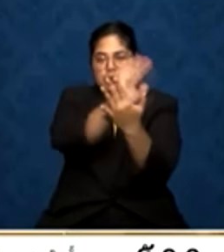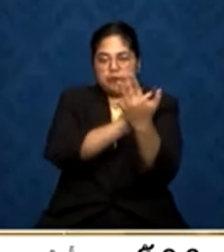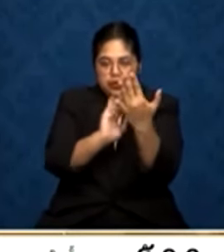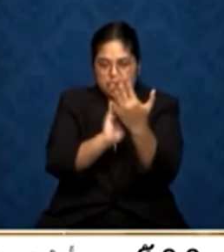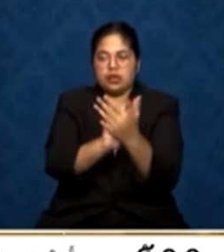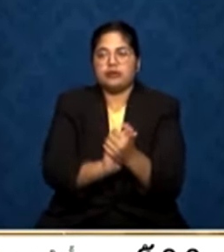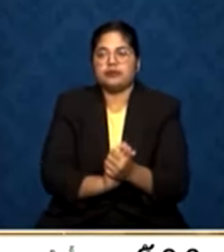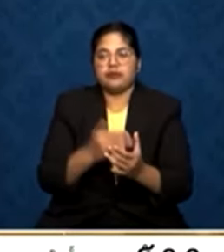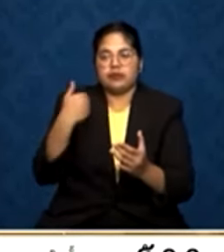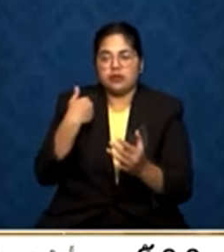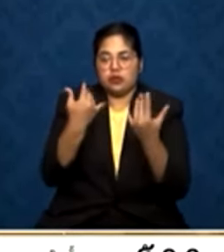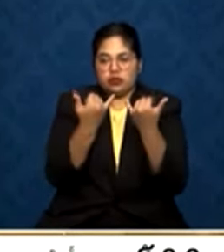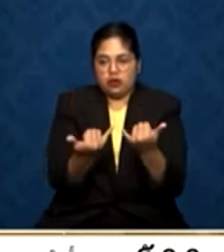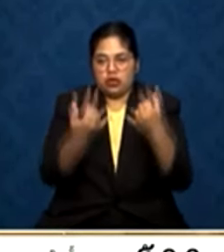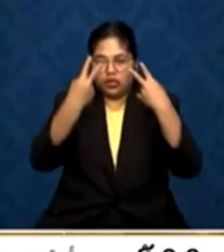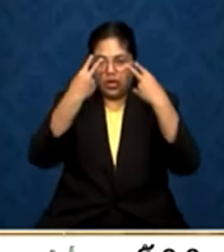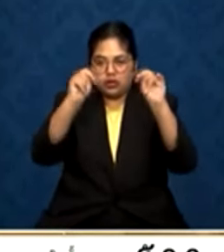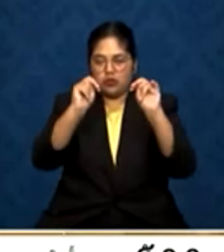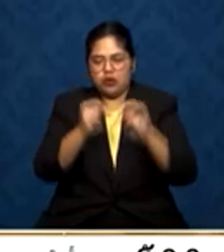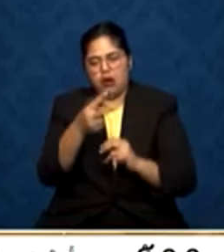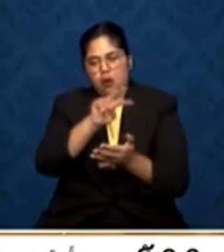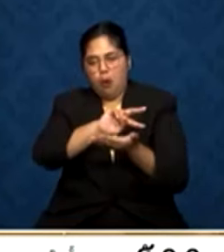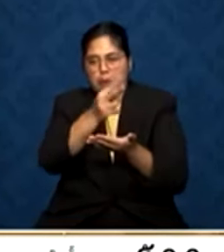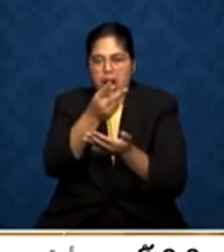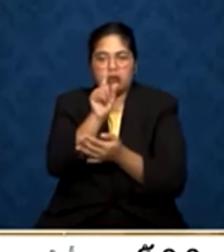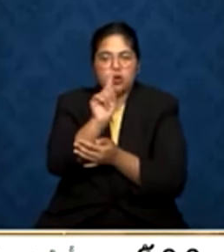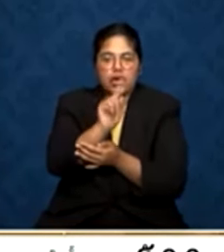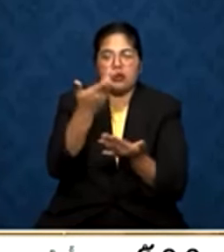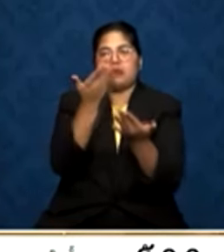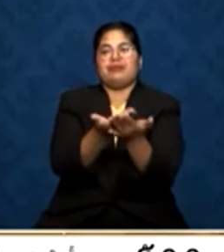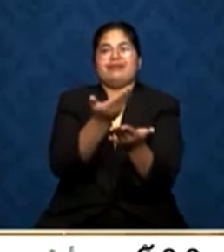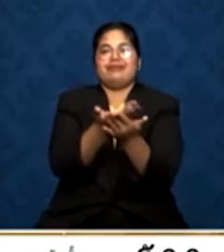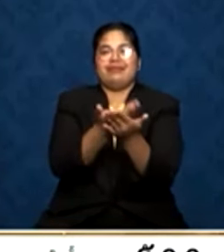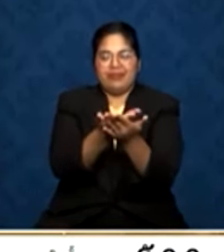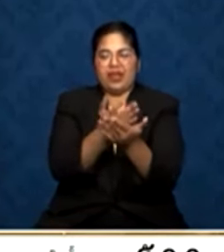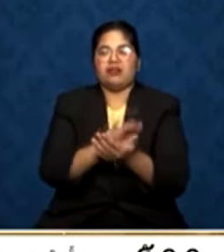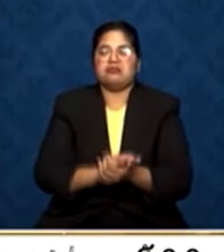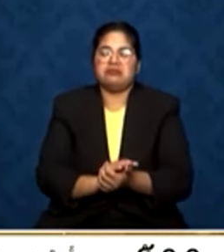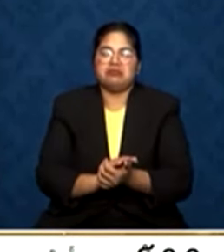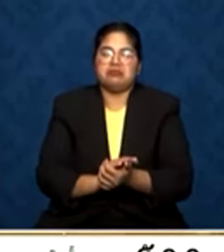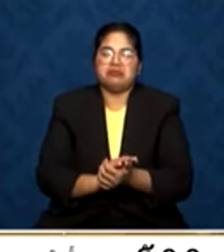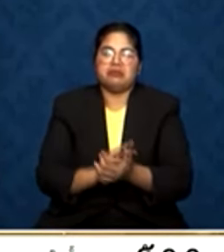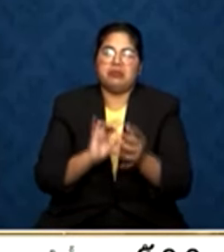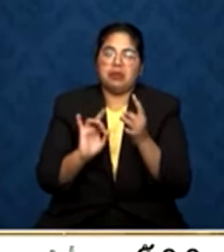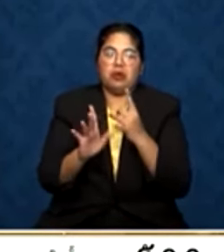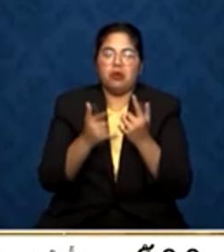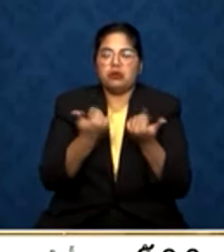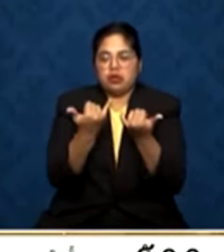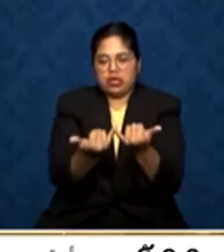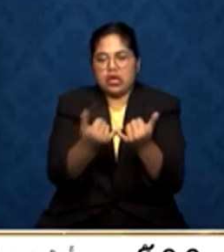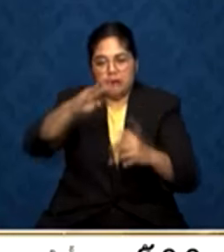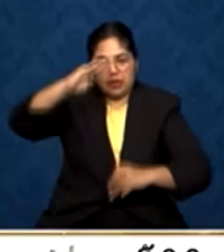ซึ่ติดอยู่ที่นายก เพราะถูกตความวาเป็พรบการเงินทั้งหมดนี้เพื่อปฏิรูป ก่shaw ให้ท familiarity